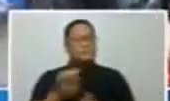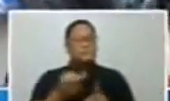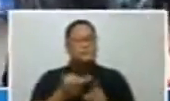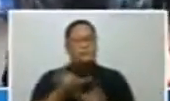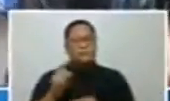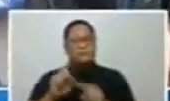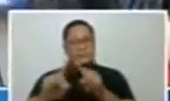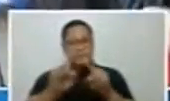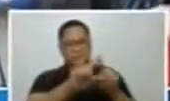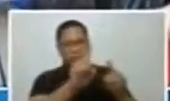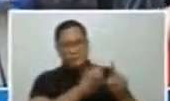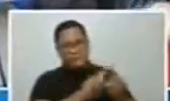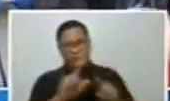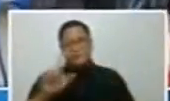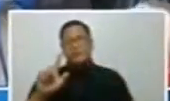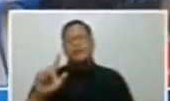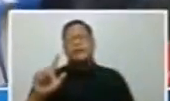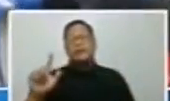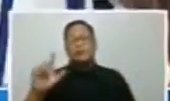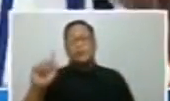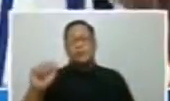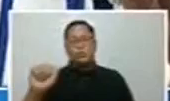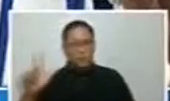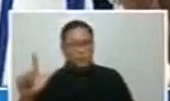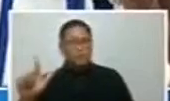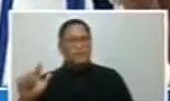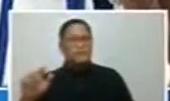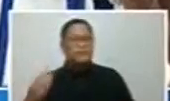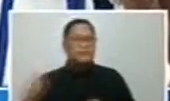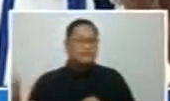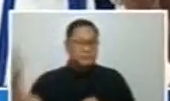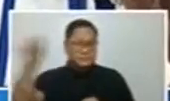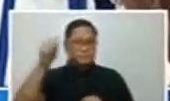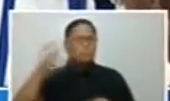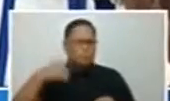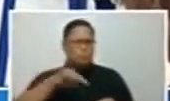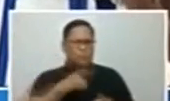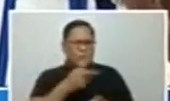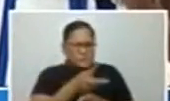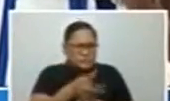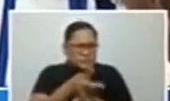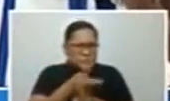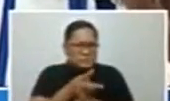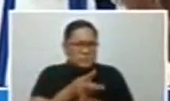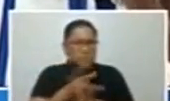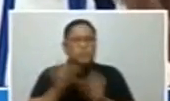the week, ay matapos ng DSWD yung pag-roll out ng second runs.